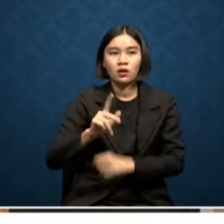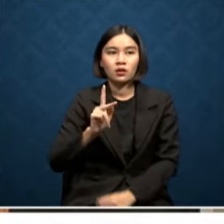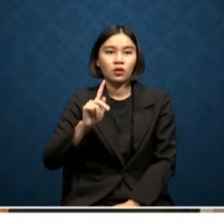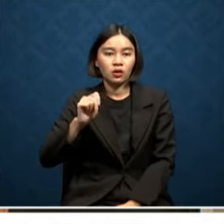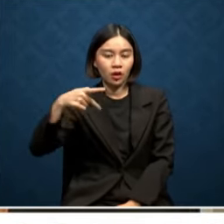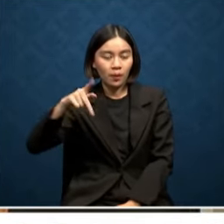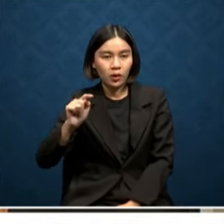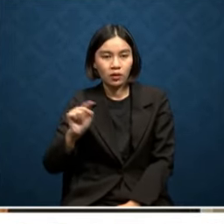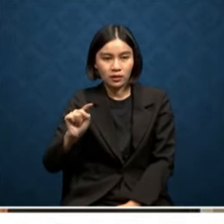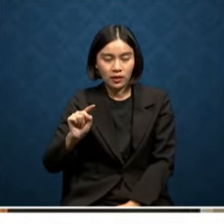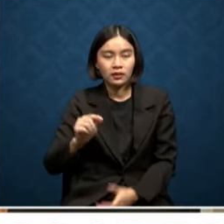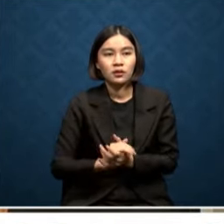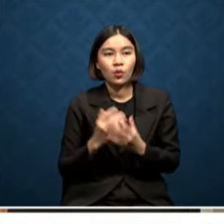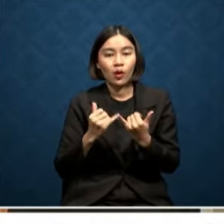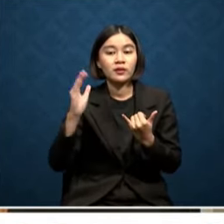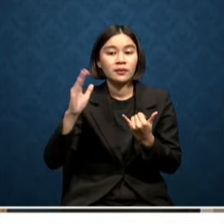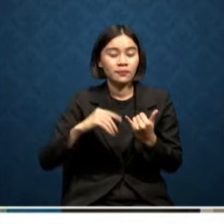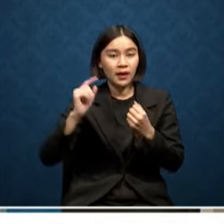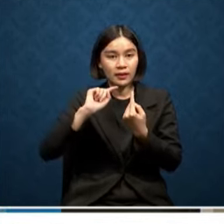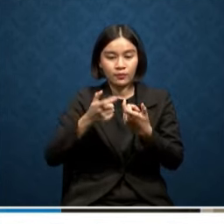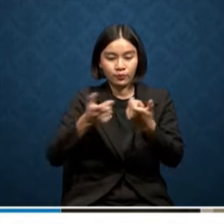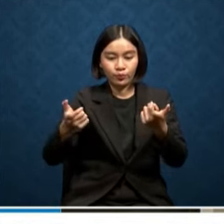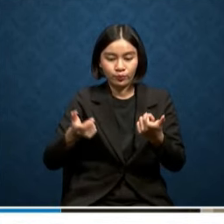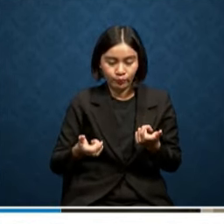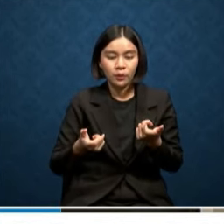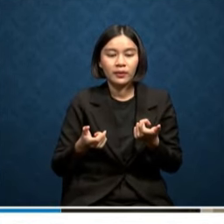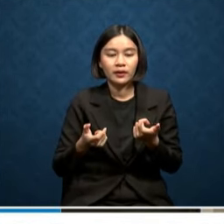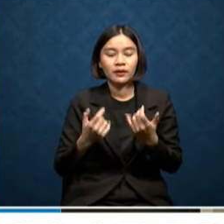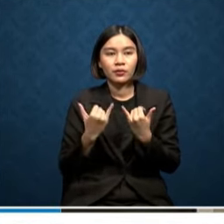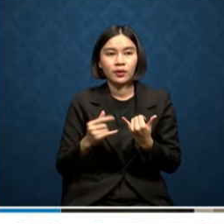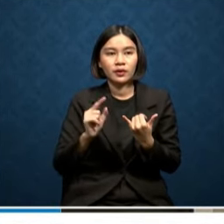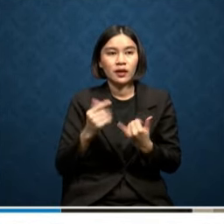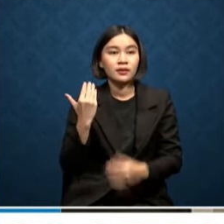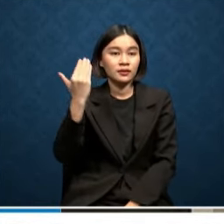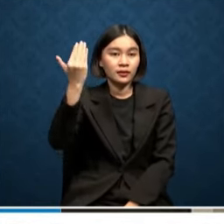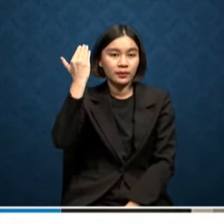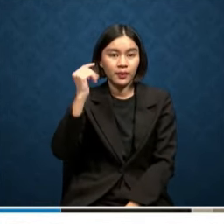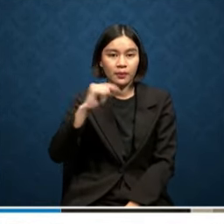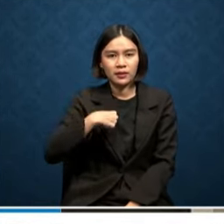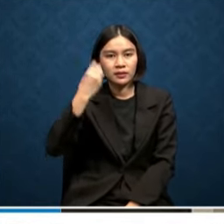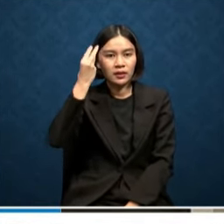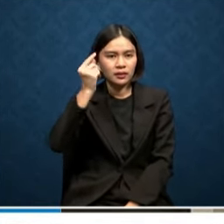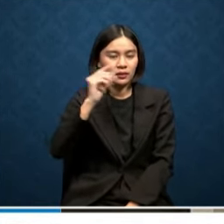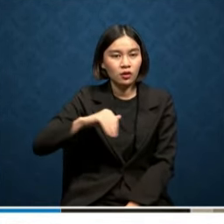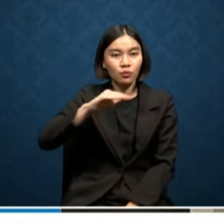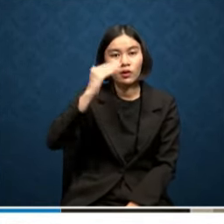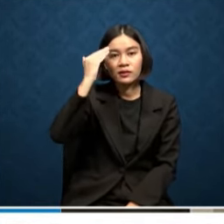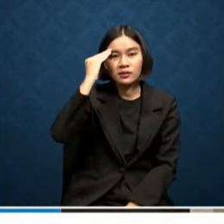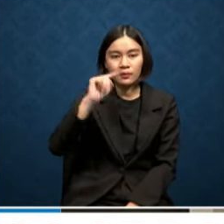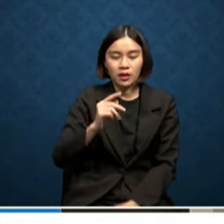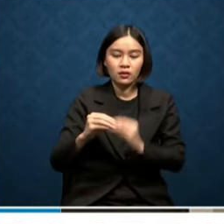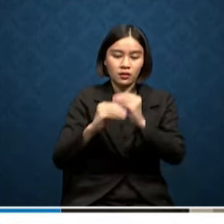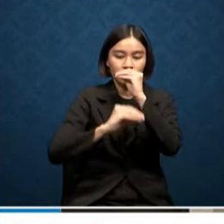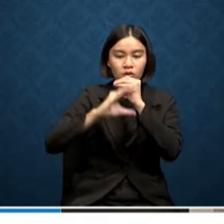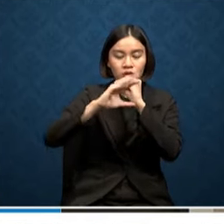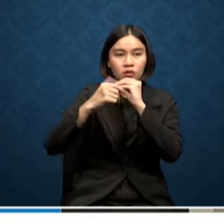คะที่มานำเสนอรายงานในวันนี้นะคะที่ผ่านมาเนี่ยท่านคิดว่าเราคงทราบดีนะคะว่ากสทช.